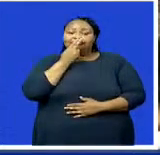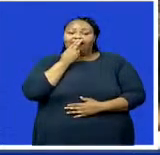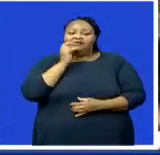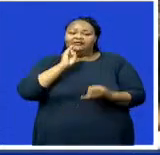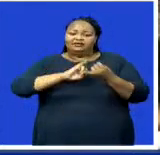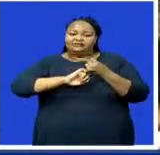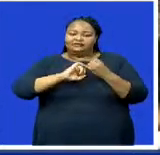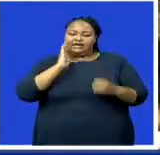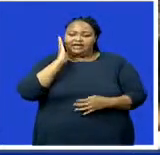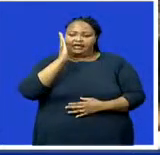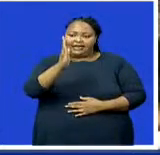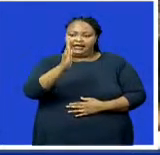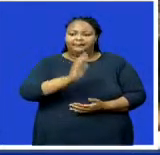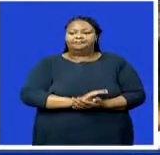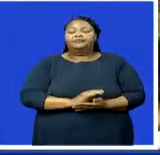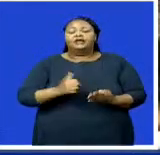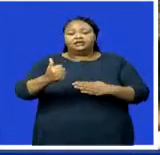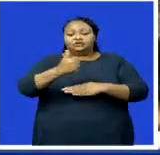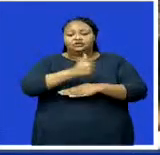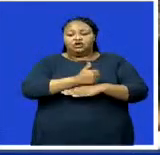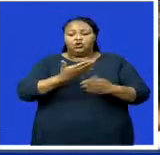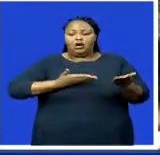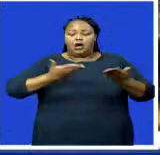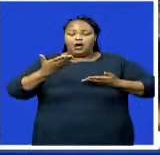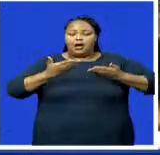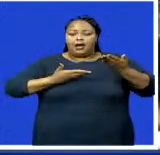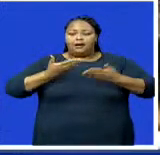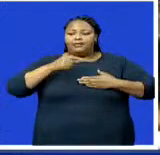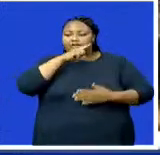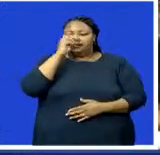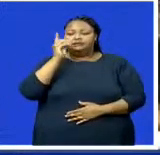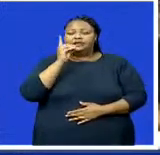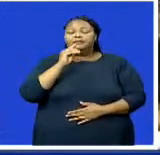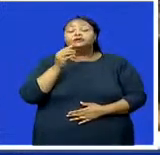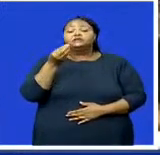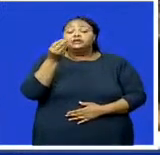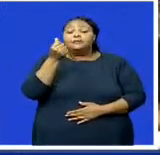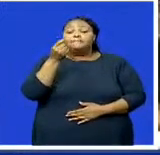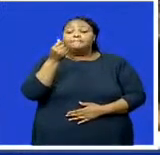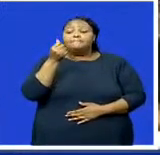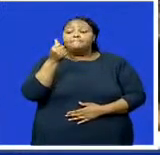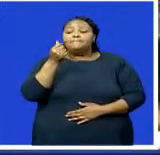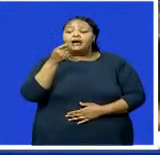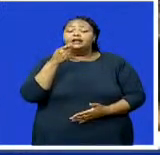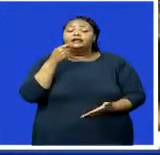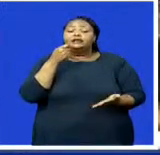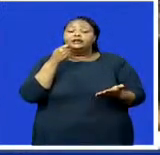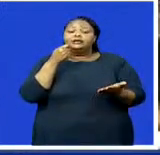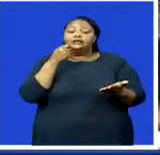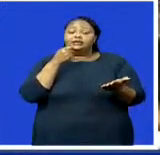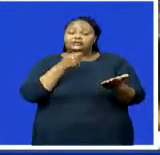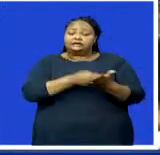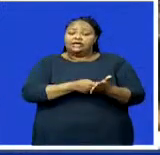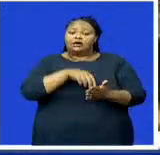Umphathi wale nkampani Mvila Wembi Dlamini uthi imali lesetshenzisiwe kuthenga ubenda ing-80,000 emalangeni.